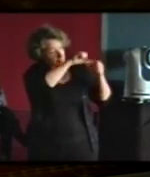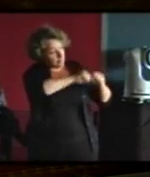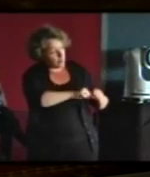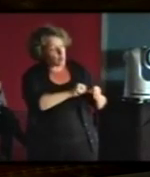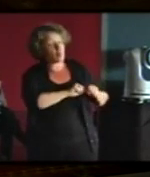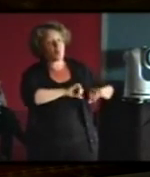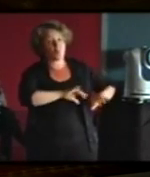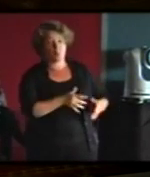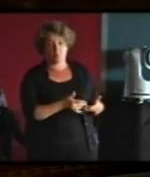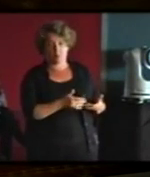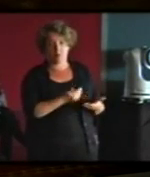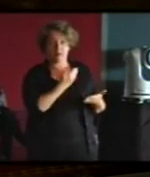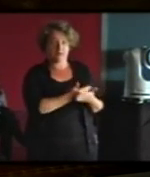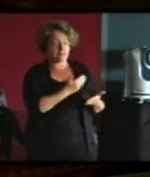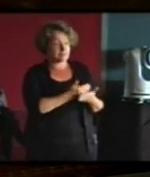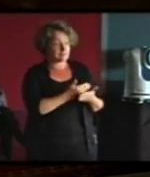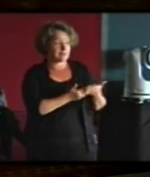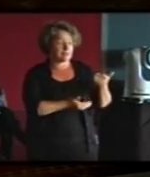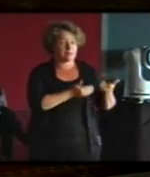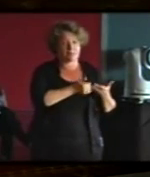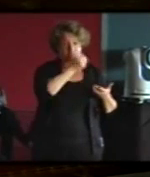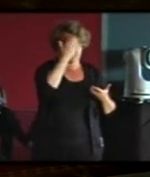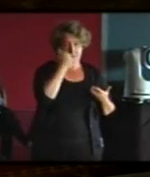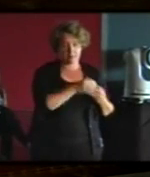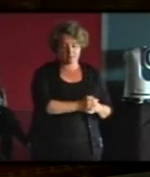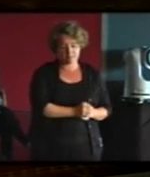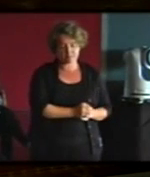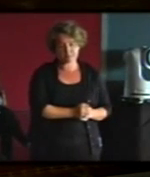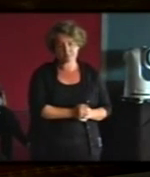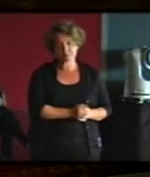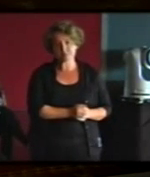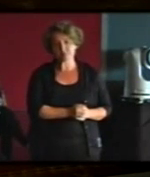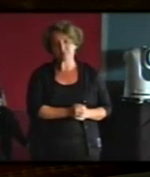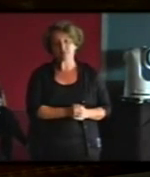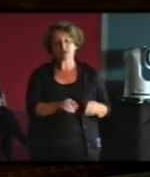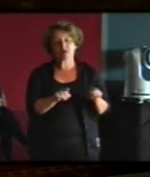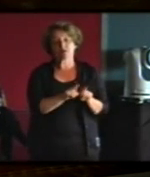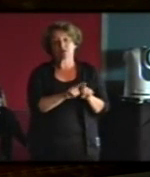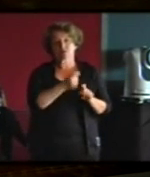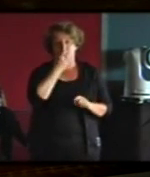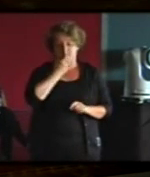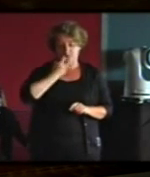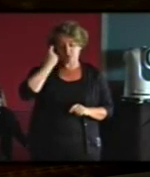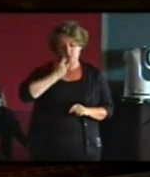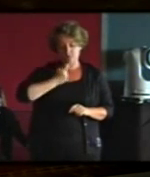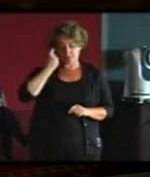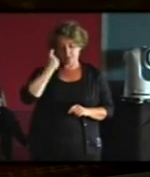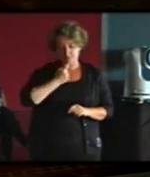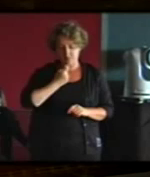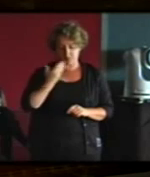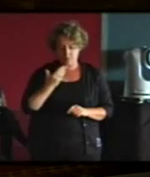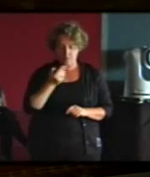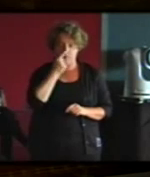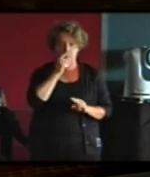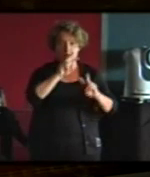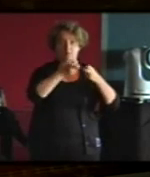production qu'elles ne peuvent pas toujours payer au prix, à son prix de revient. Et vous vous apercevez que les